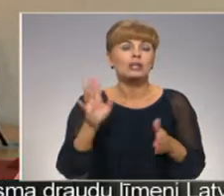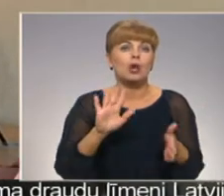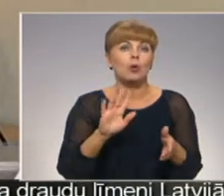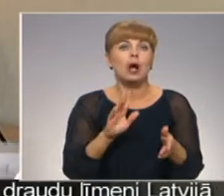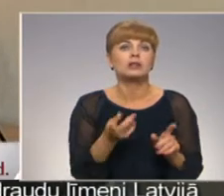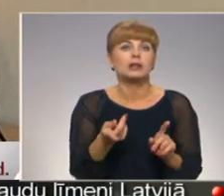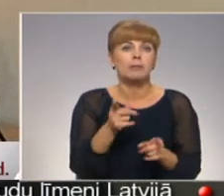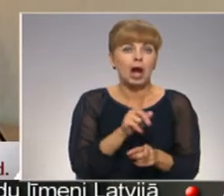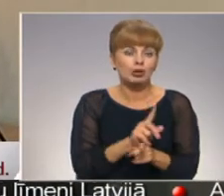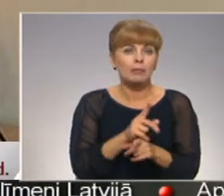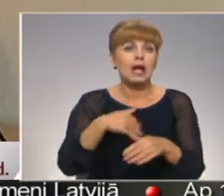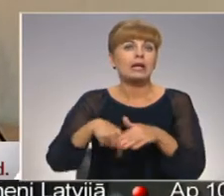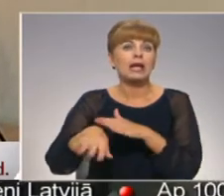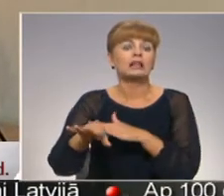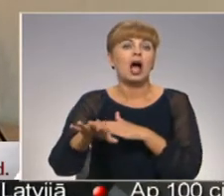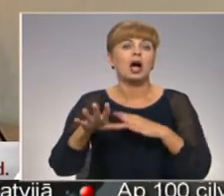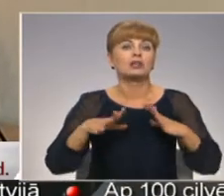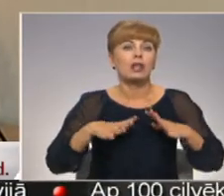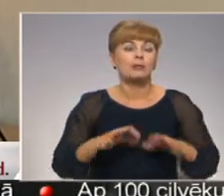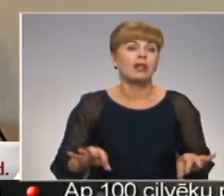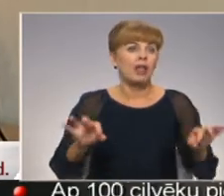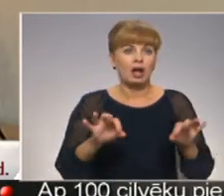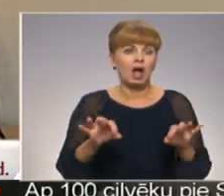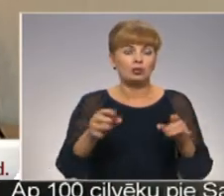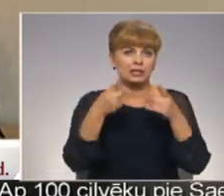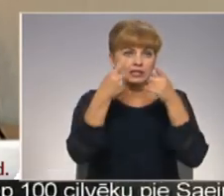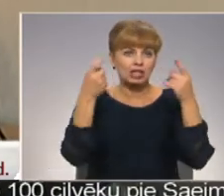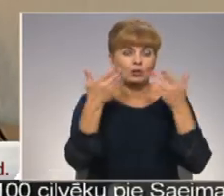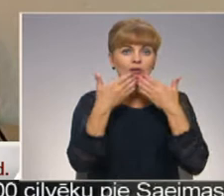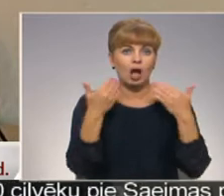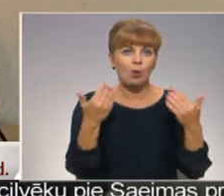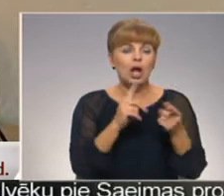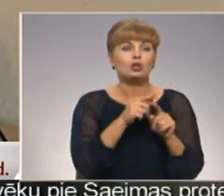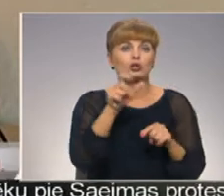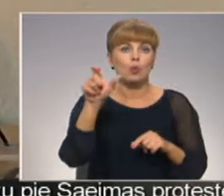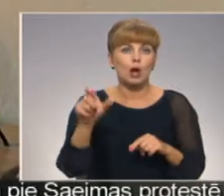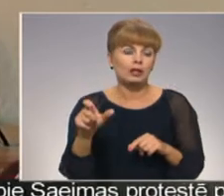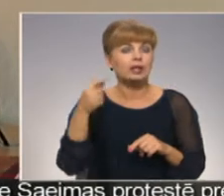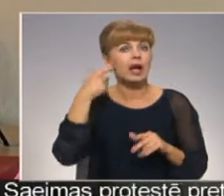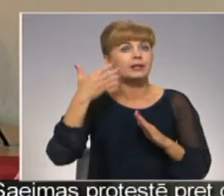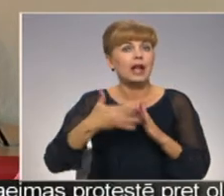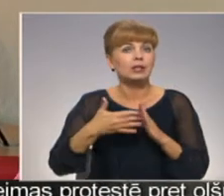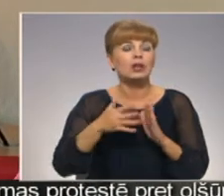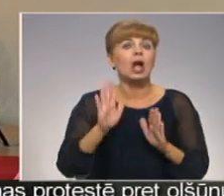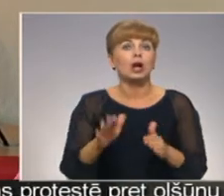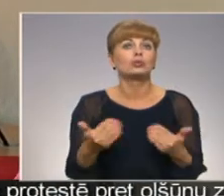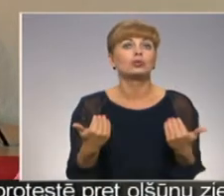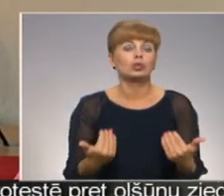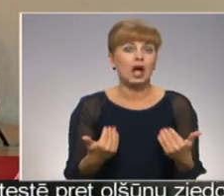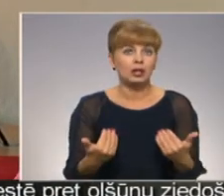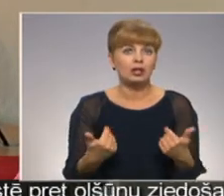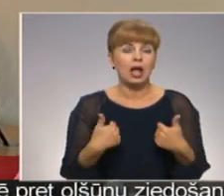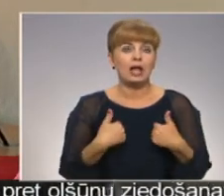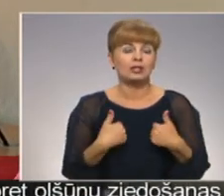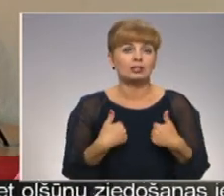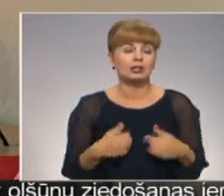mainīsies, bet īstenībā aizjot atvaļinājumā nekādu ziņu nav. Un skolotāji būtībā rēķinās tikai to, kas viņiem tagad ir. Un es arī